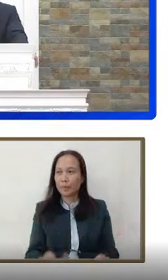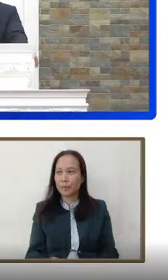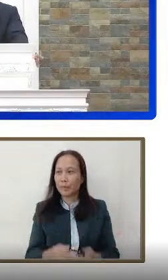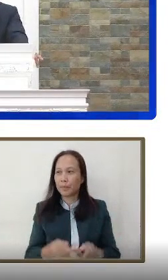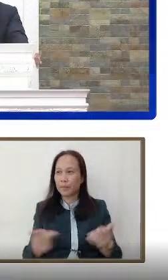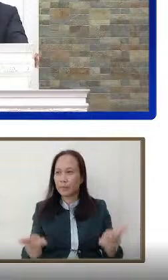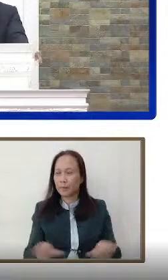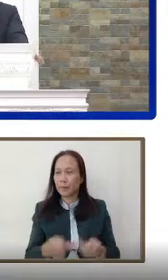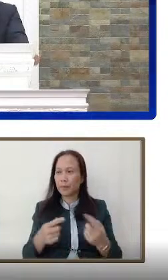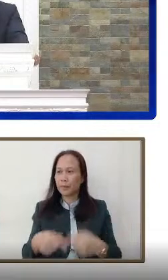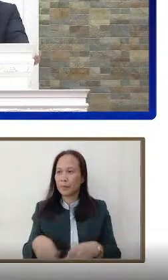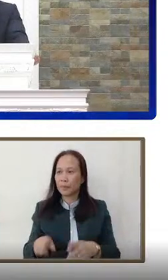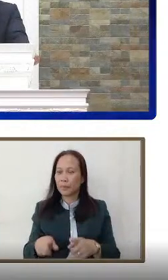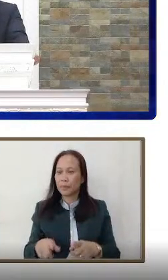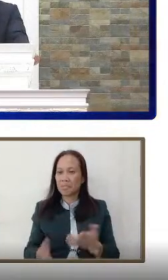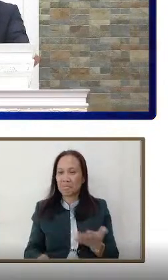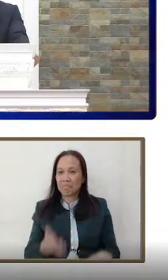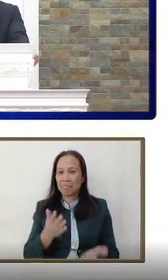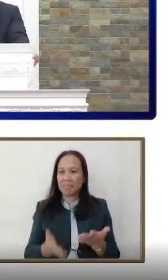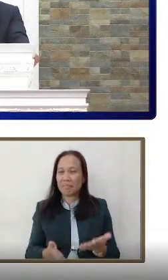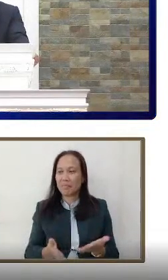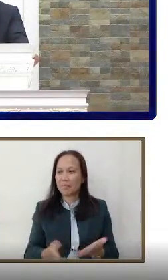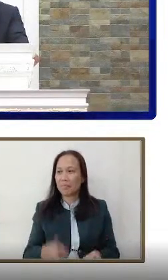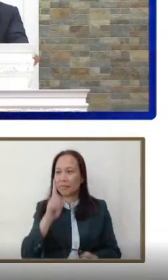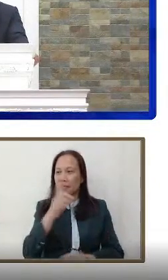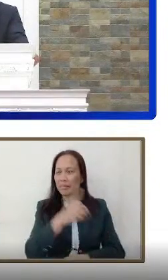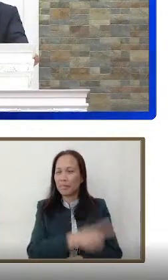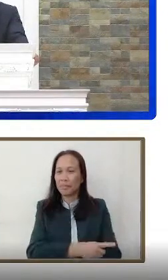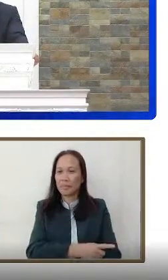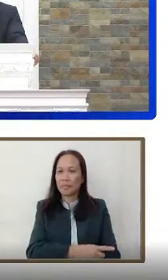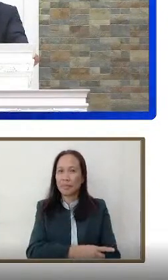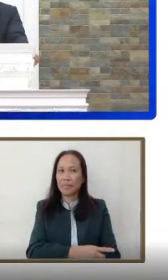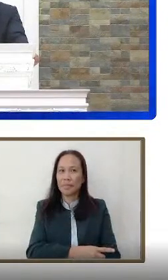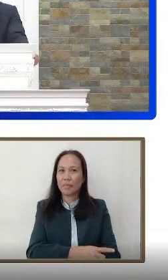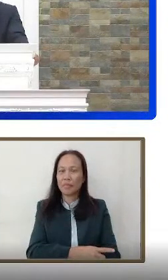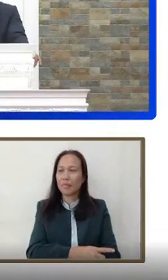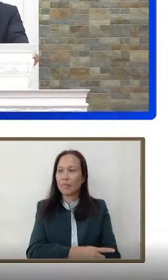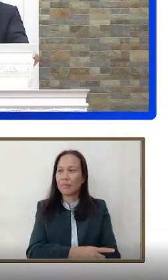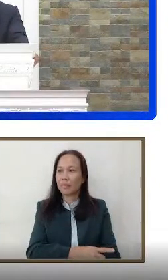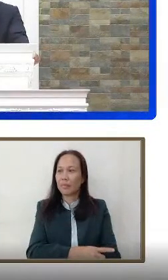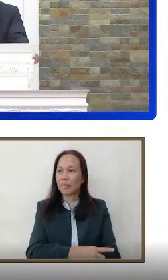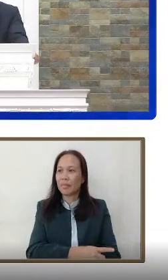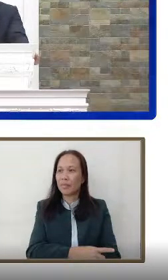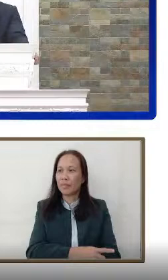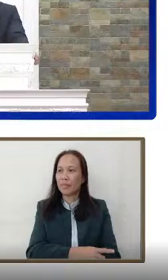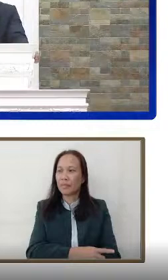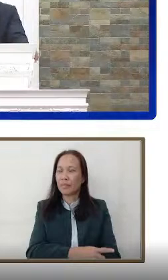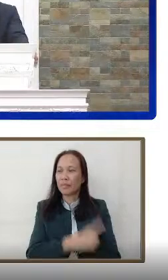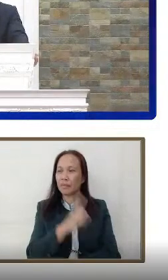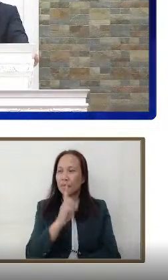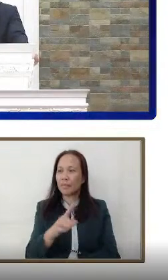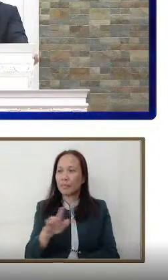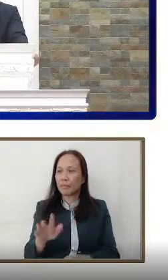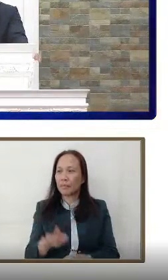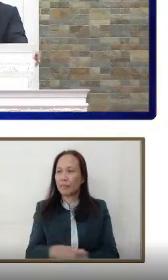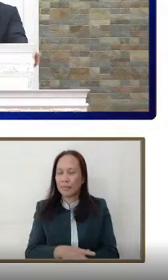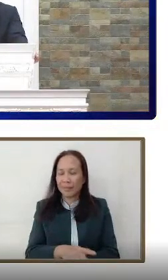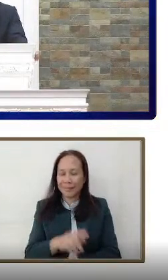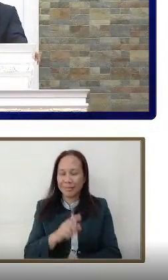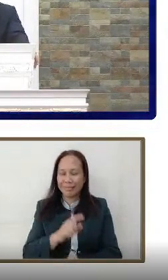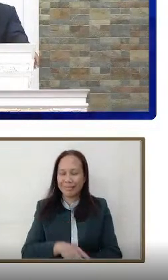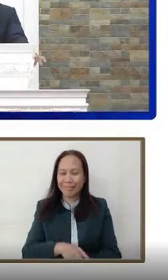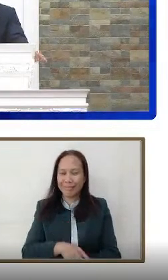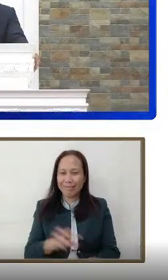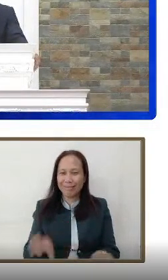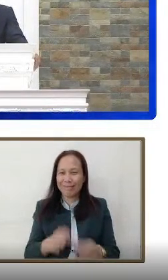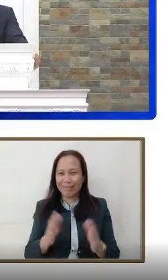Siguro, balang araw, baka isa lang sa mga full-time staff natin ng mga lalaki, eh may ipadala natin sa Africa na hindi na, para